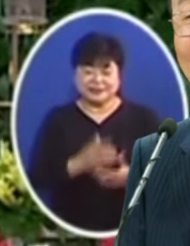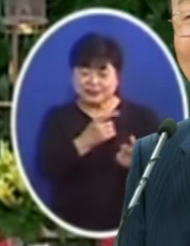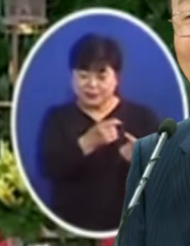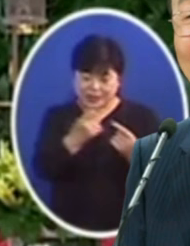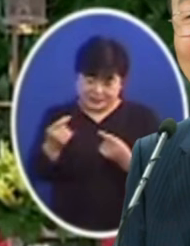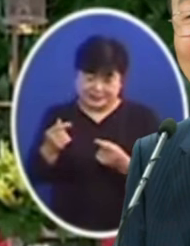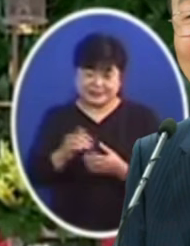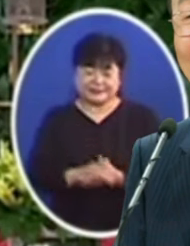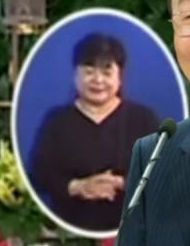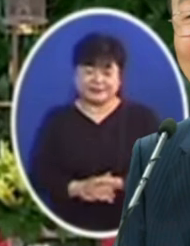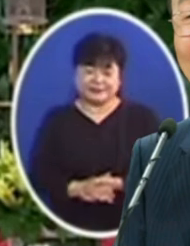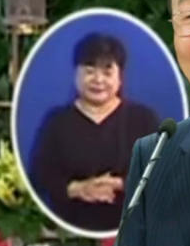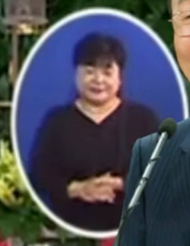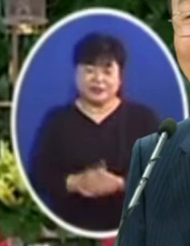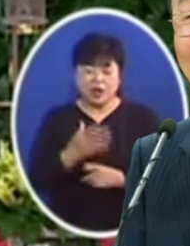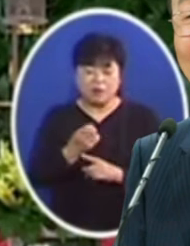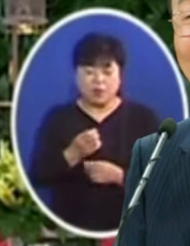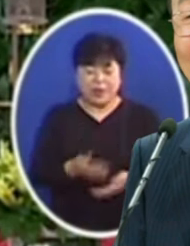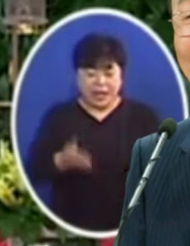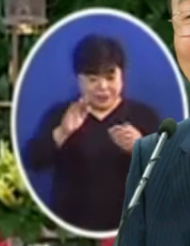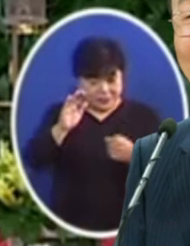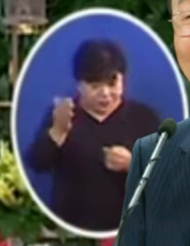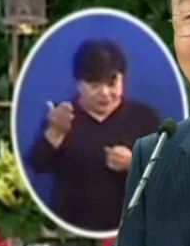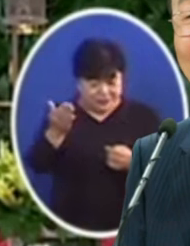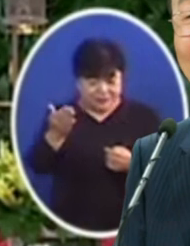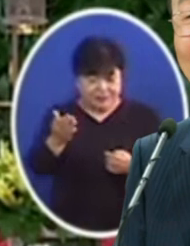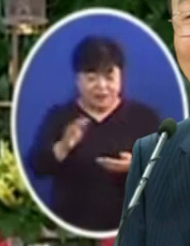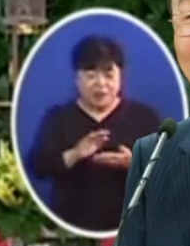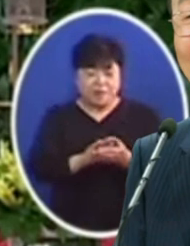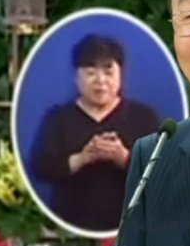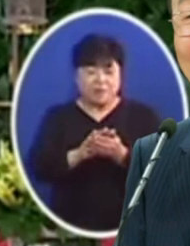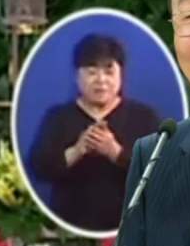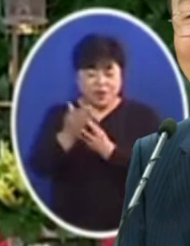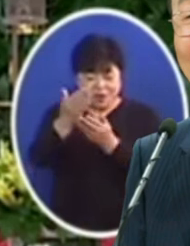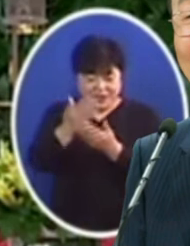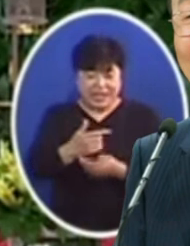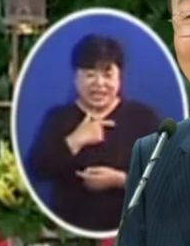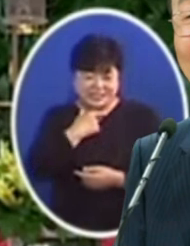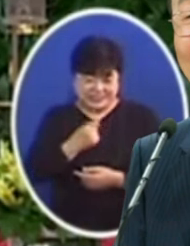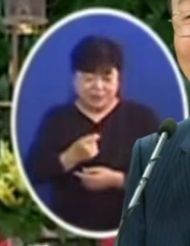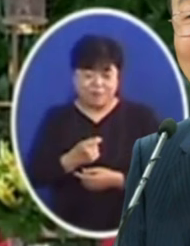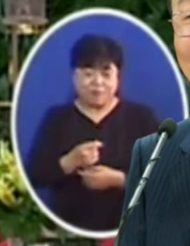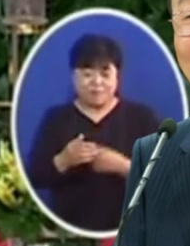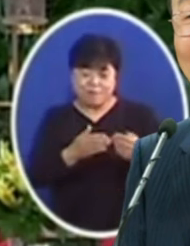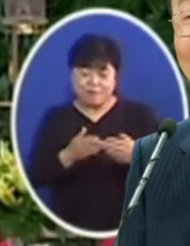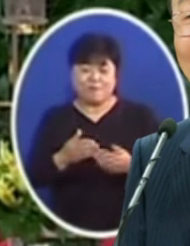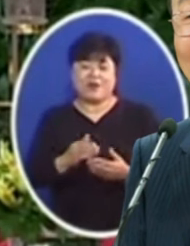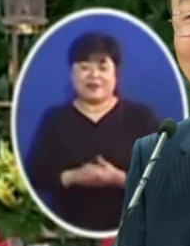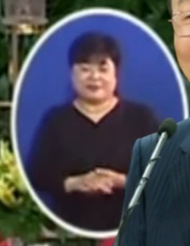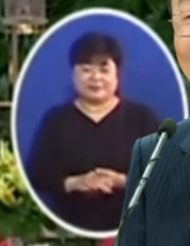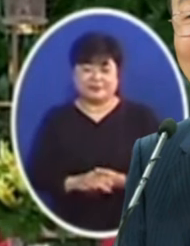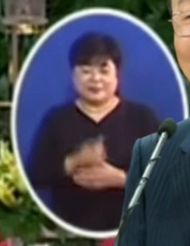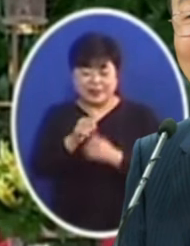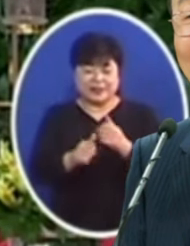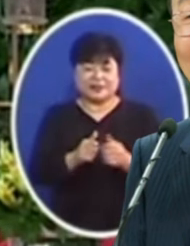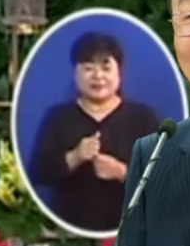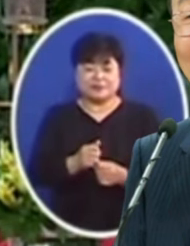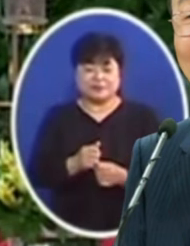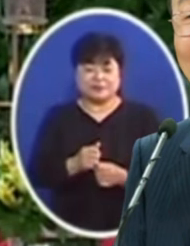같이 보배함이 되어서 변화를 체험하기를 하나님은 원하시는데 어떻게